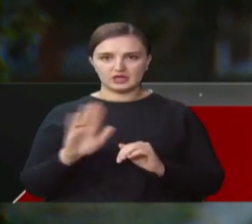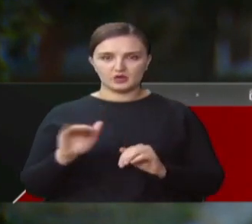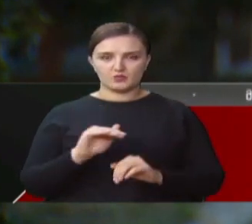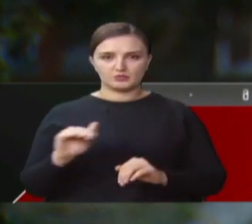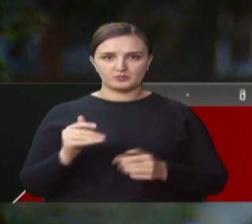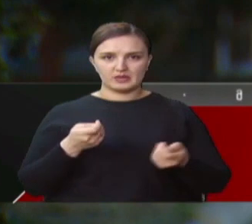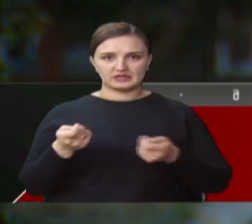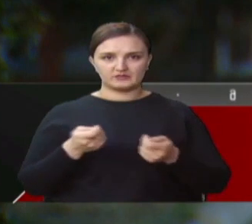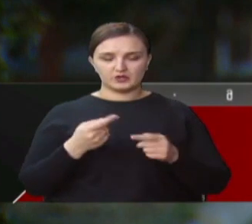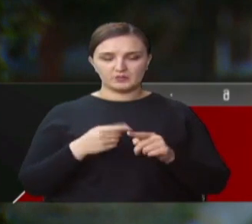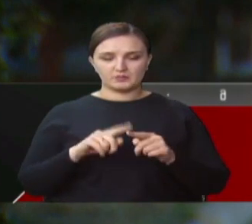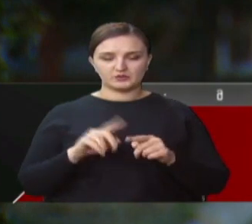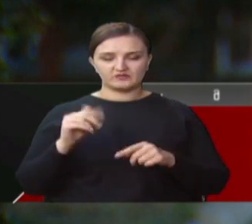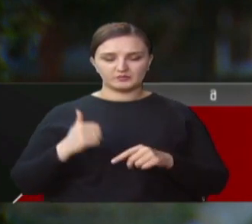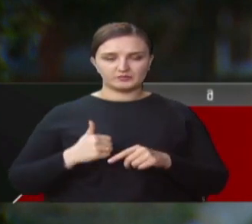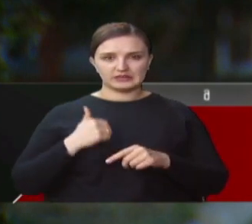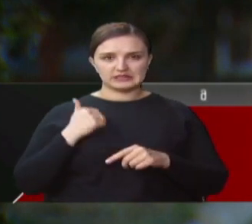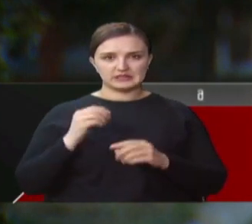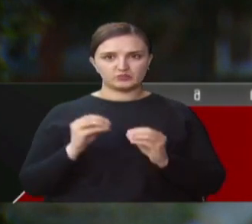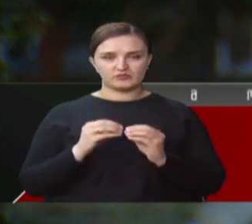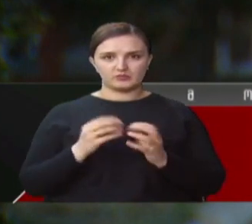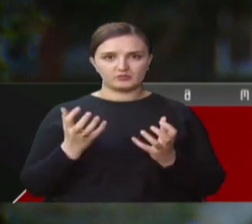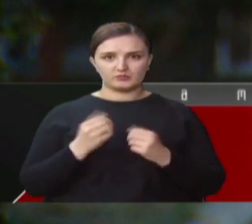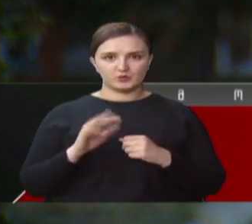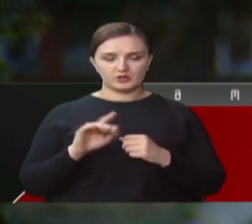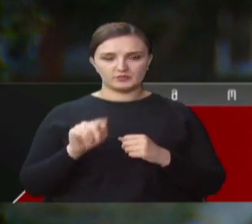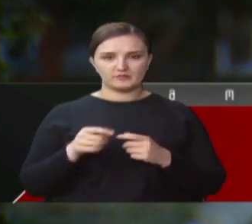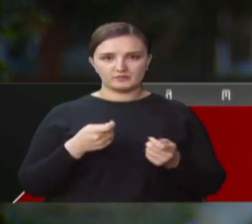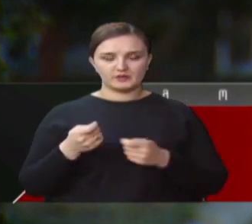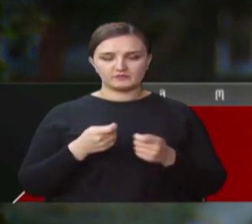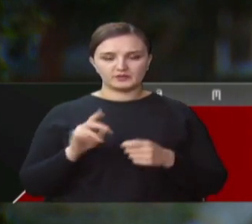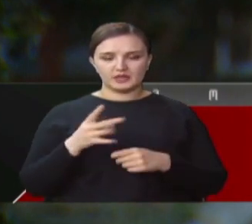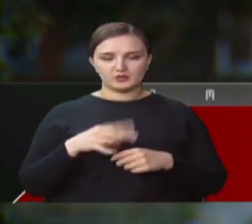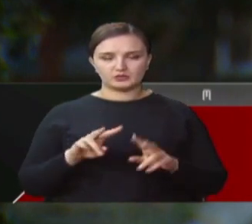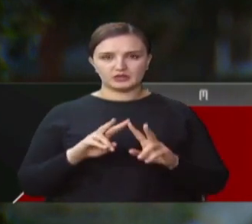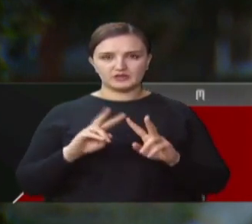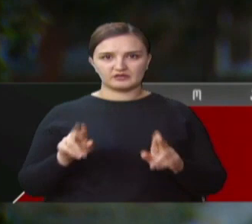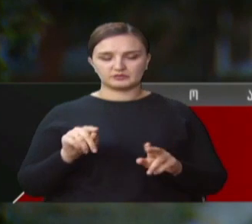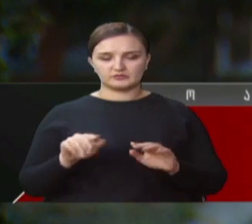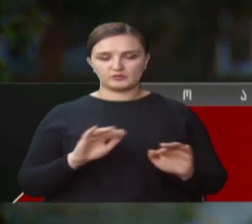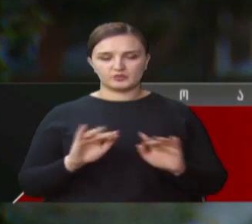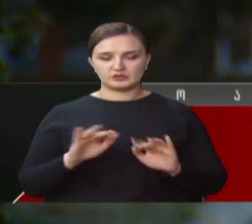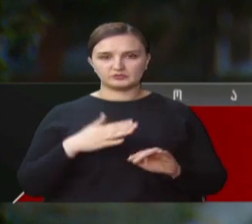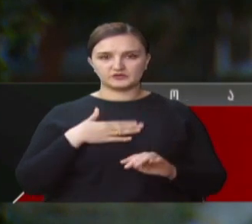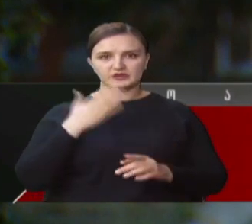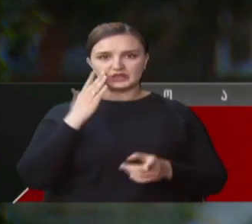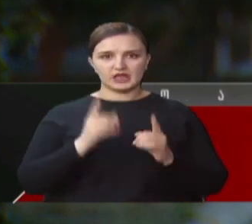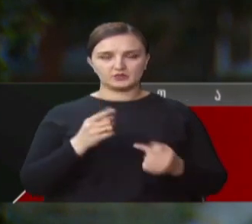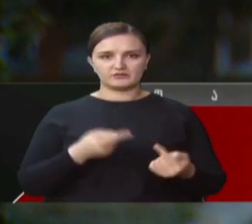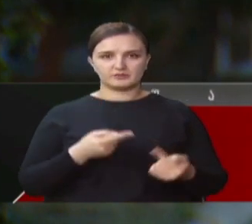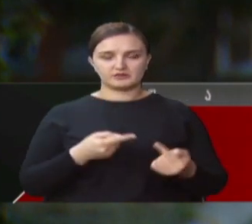aserom, principulat, miurebeli, ara formaluri, martveloba, da, aruna daems gausos, e sim procese, promusă, cuen, realurat, voi